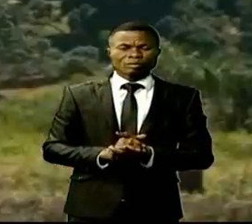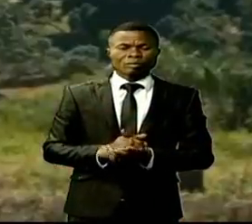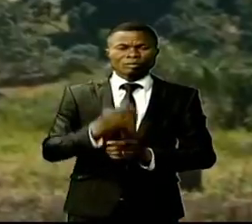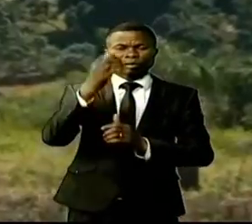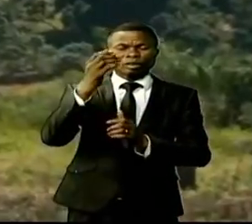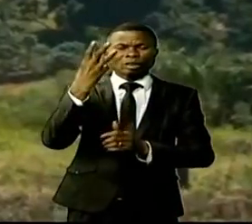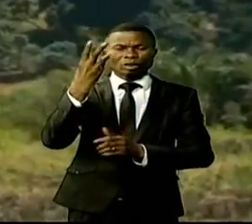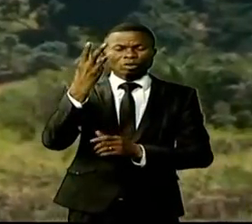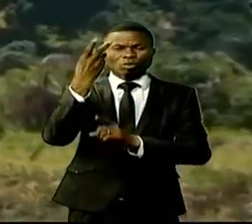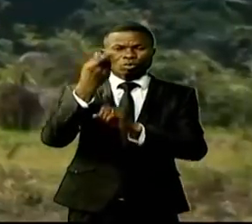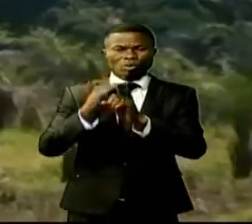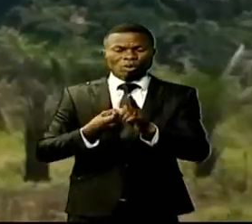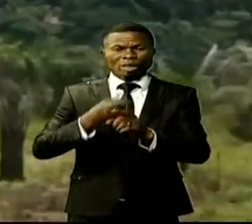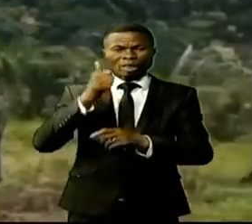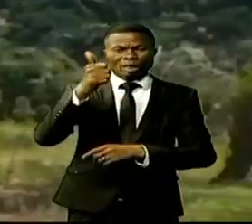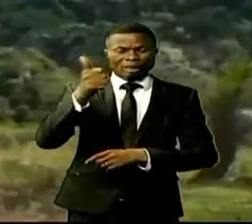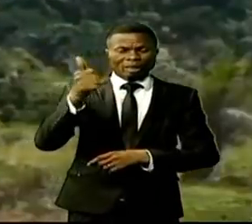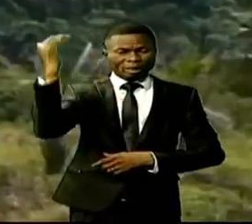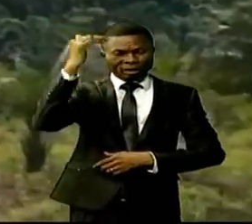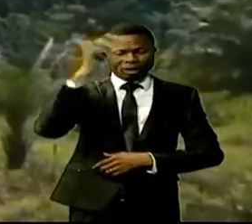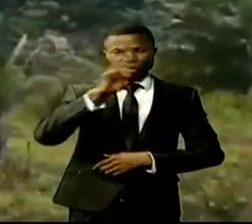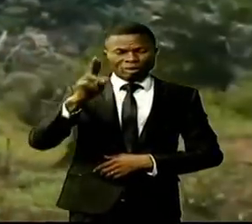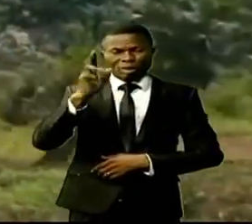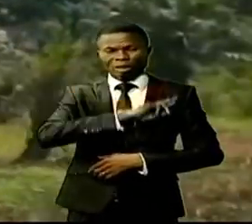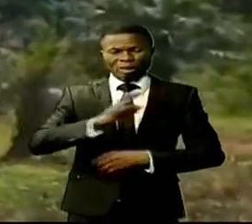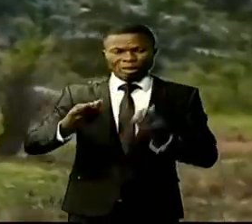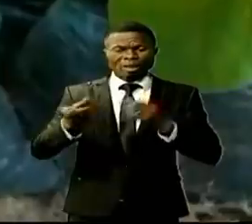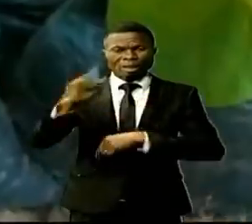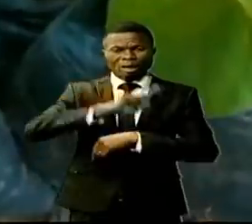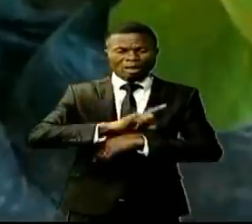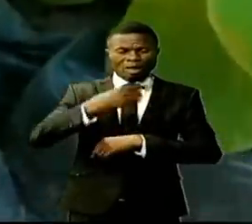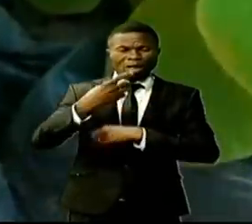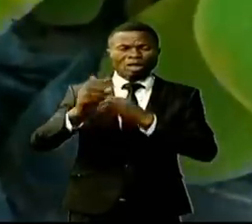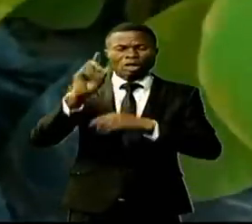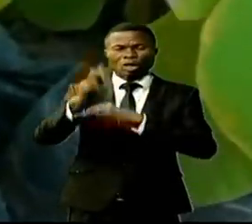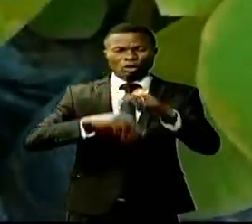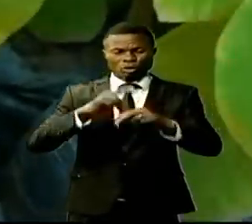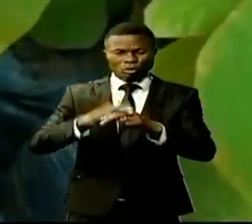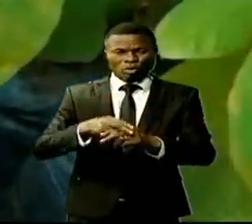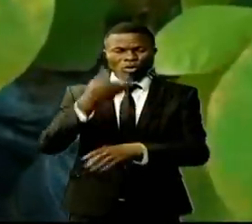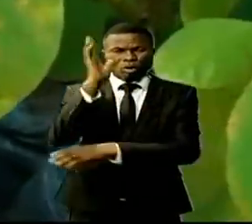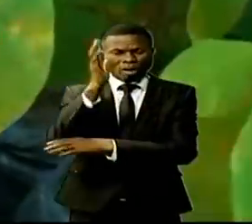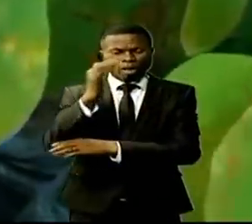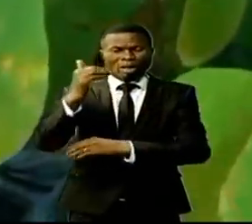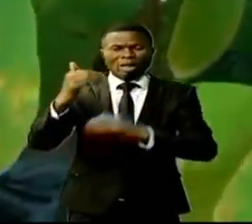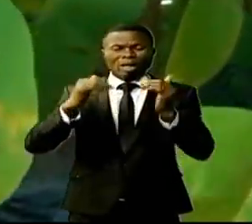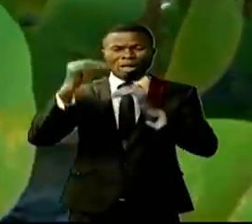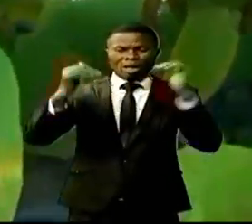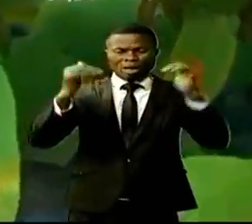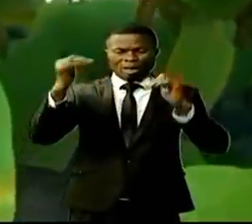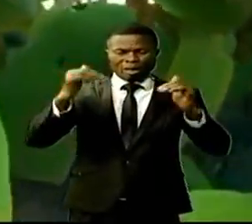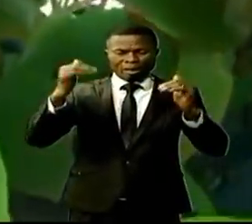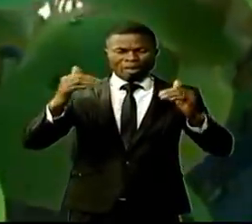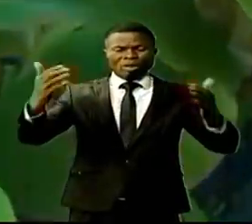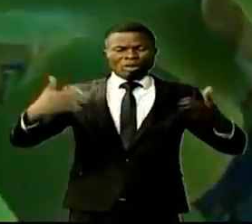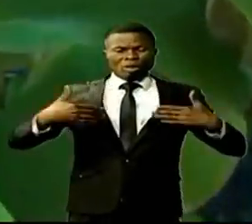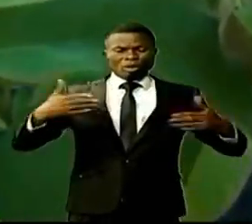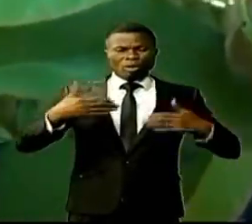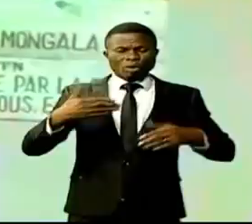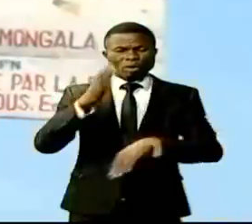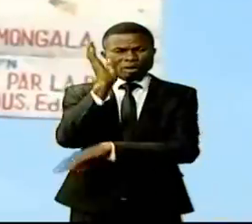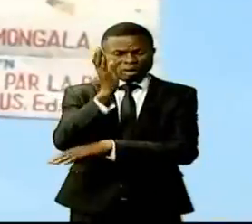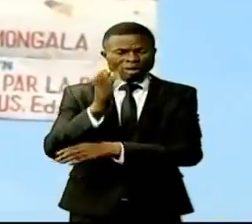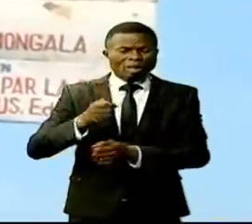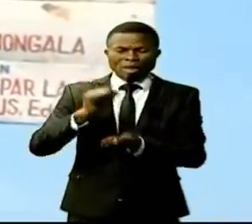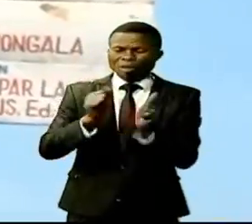année, la République démocratique du Congo célèbre la Journée nationale de l'arbre. Maintenir l'équilibre climatique par la plantation d'arbres est l'affaire de